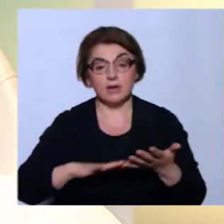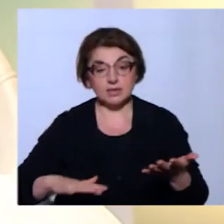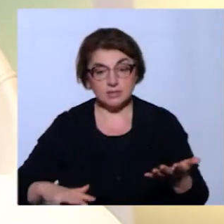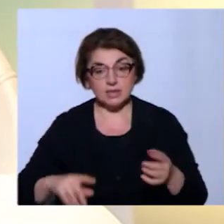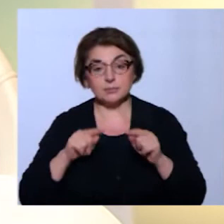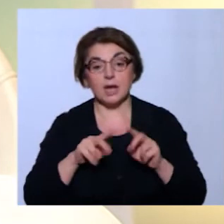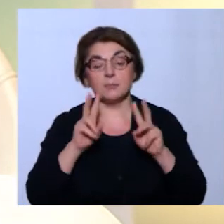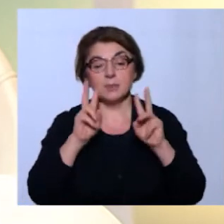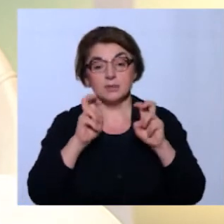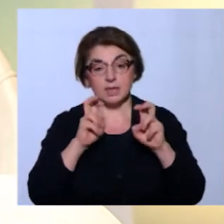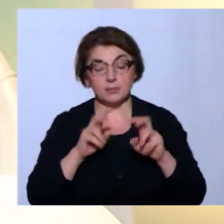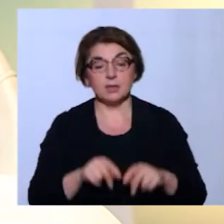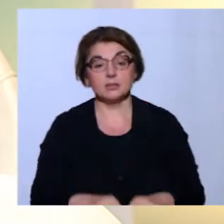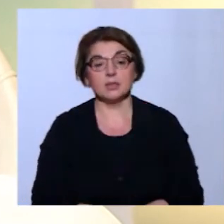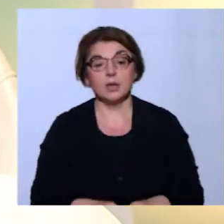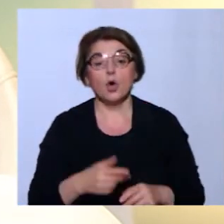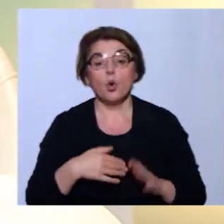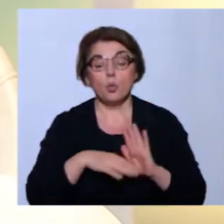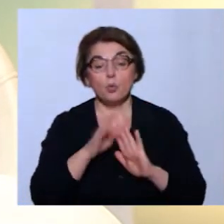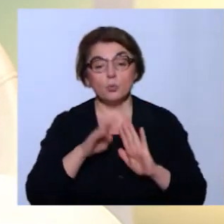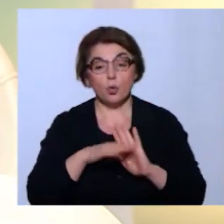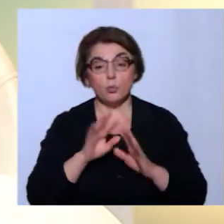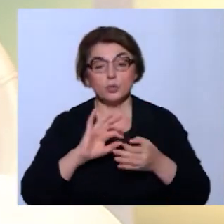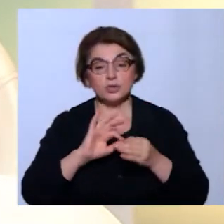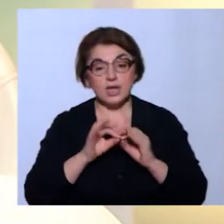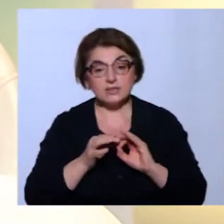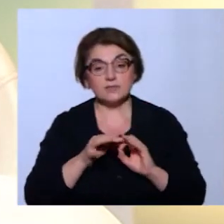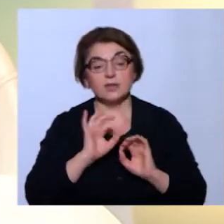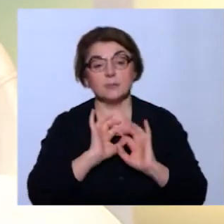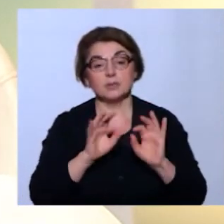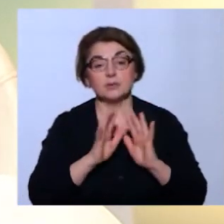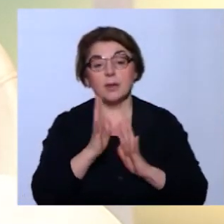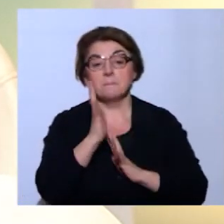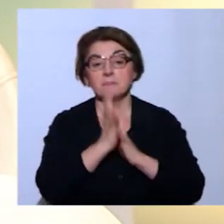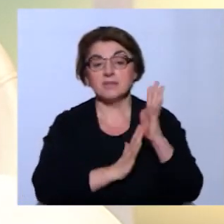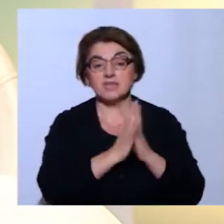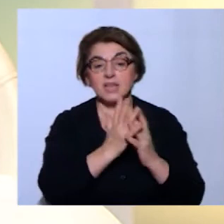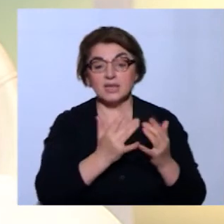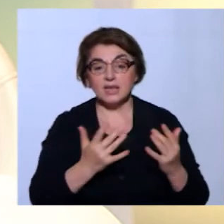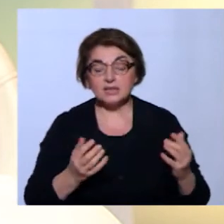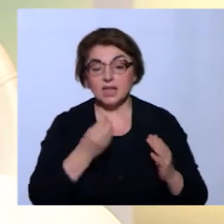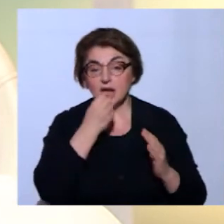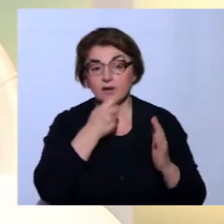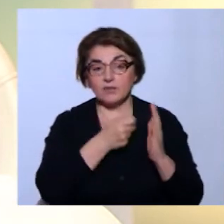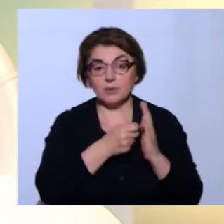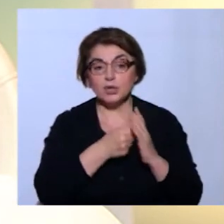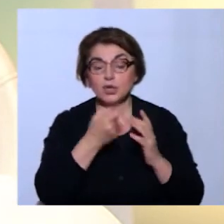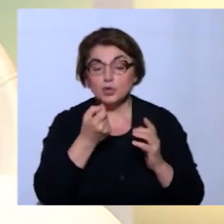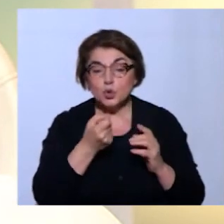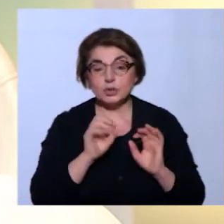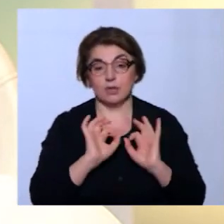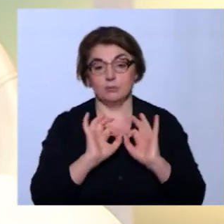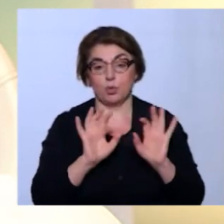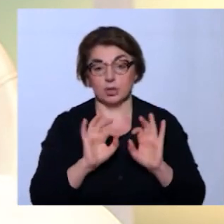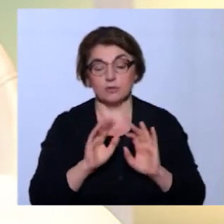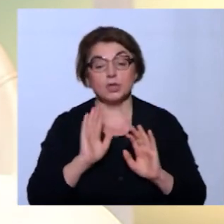უნდა, ამ თემის ფარგლებში და უფრო დაწვრილებით ვისაუბრებთ მცენარეთა კვებაზე. დღეს რაღაც ცოტა მოგახსენეთ ამის